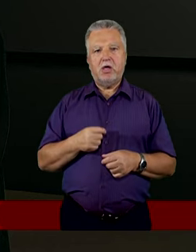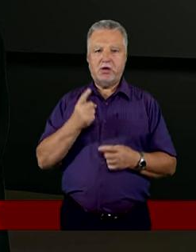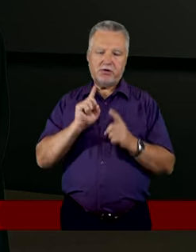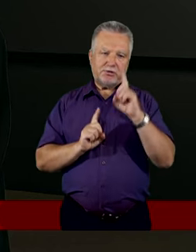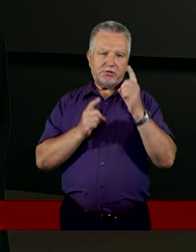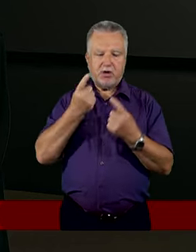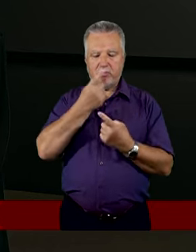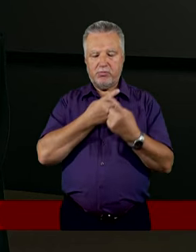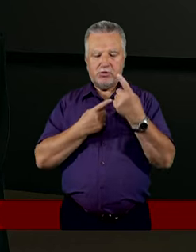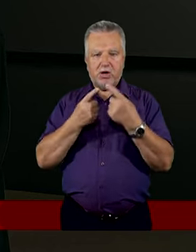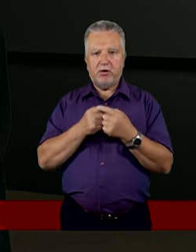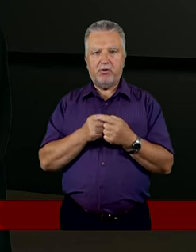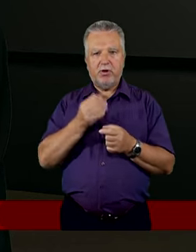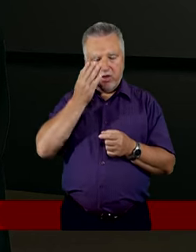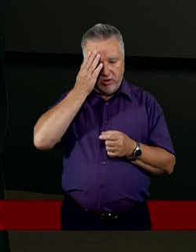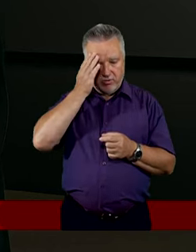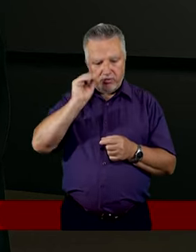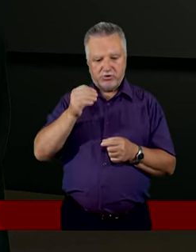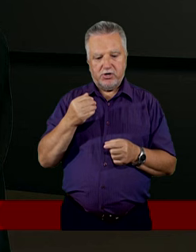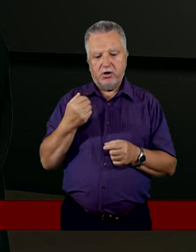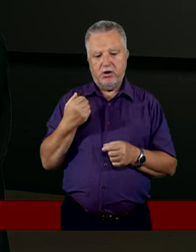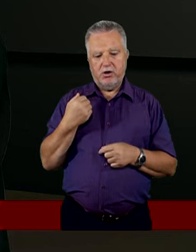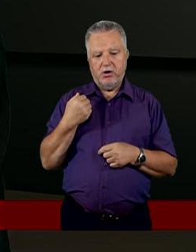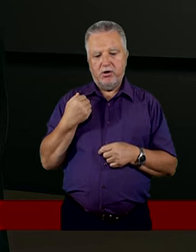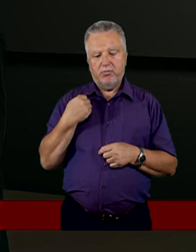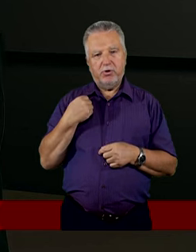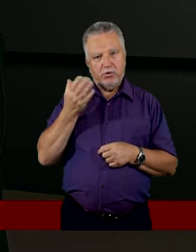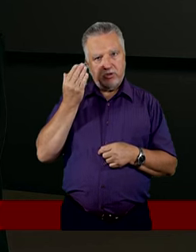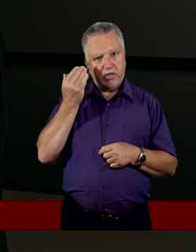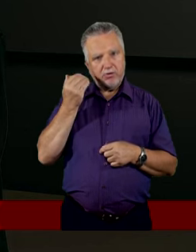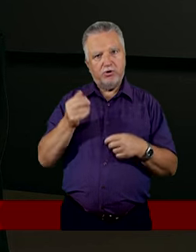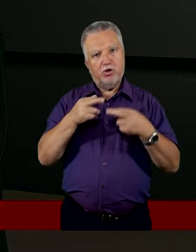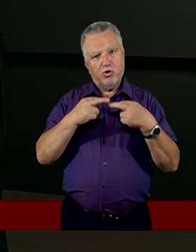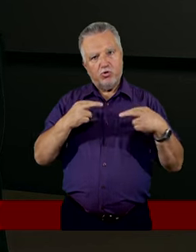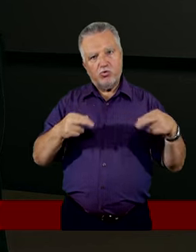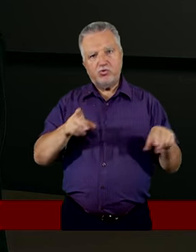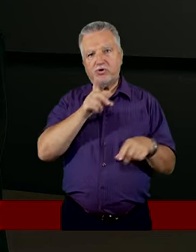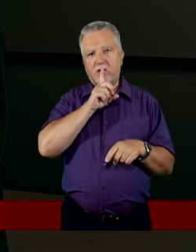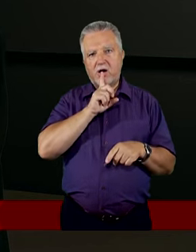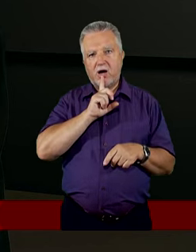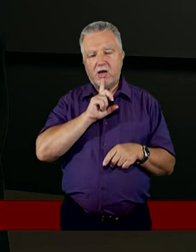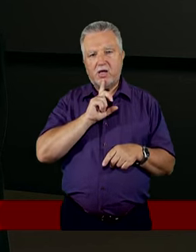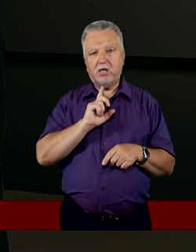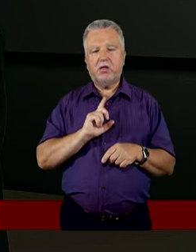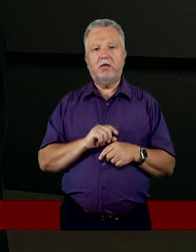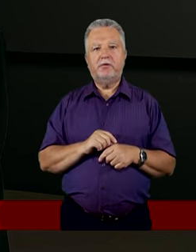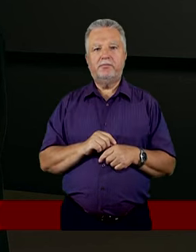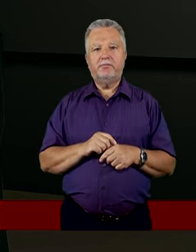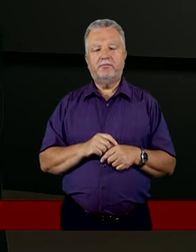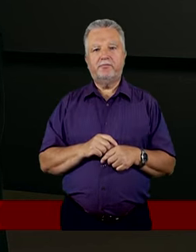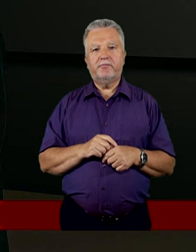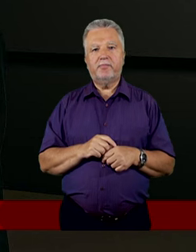tak myślałem. Wiem, że były przecież w przeszłości różne religie, takie,